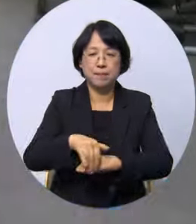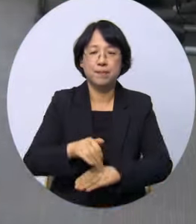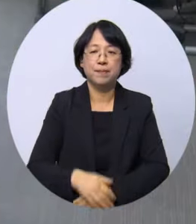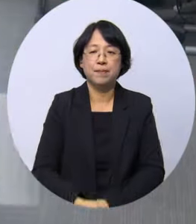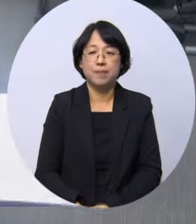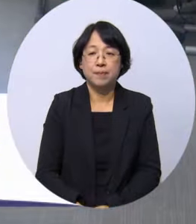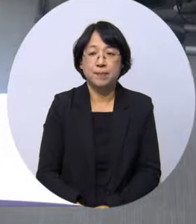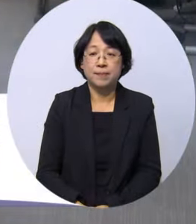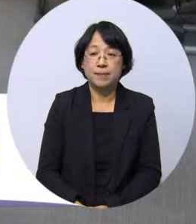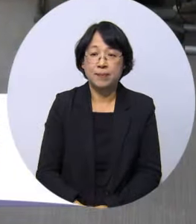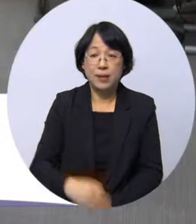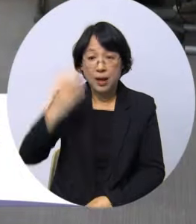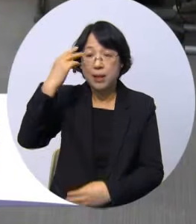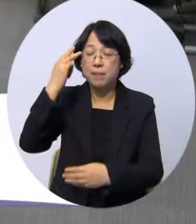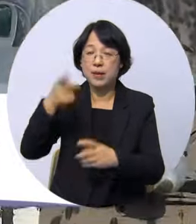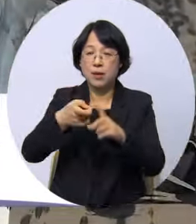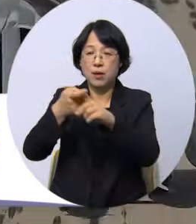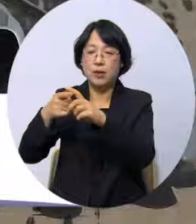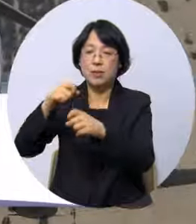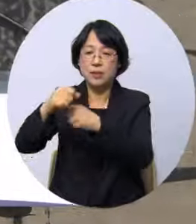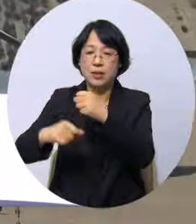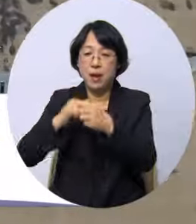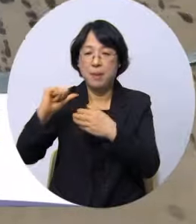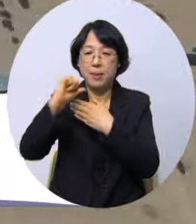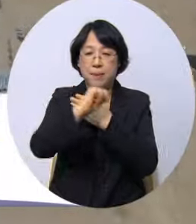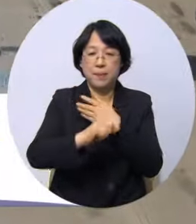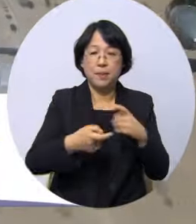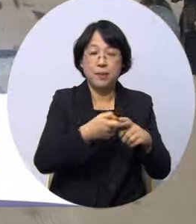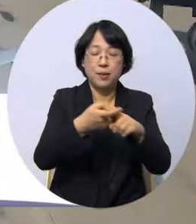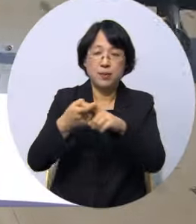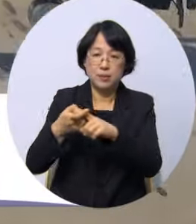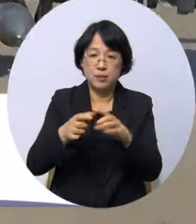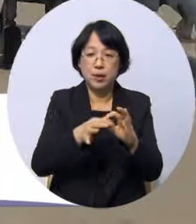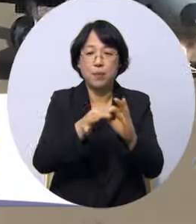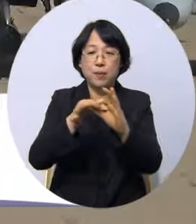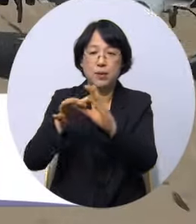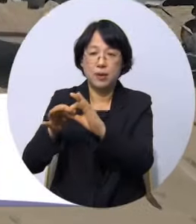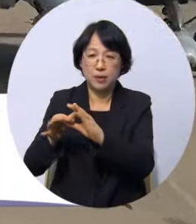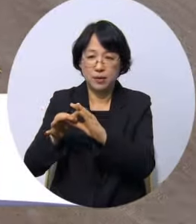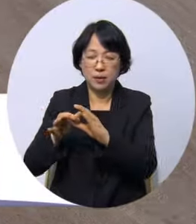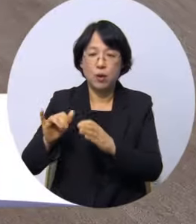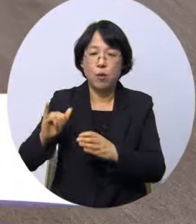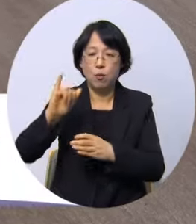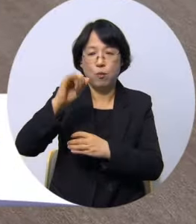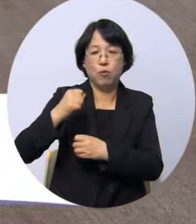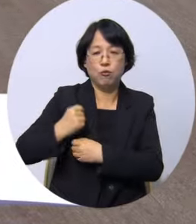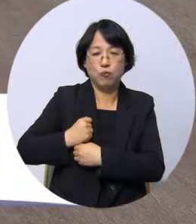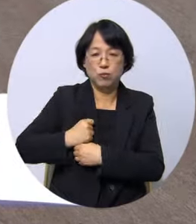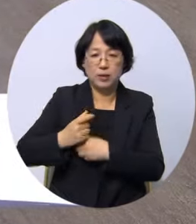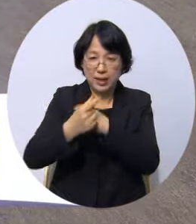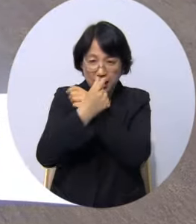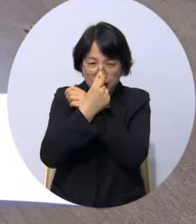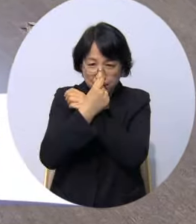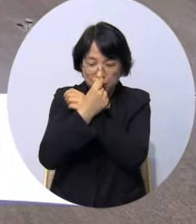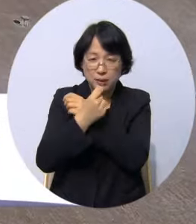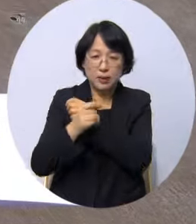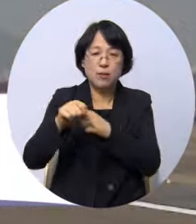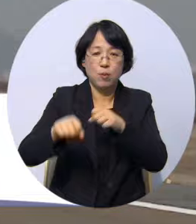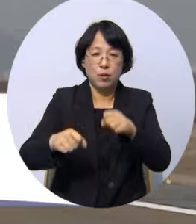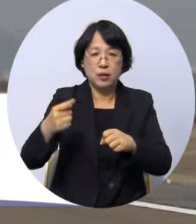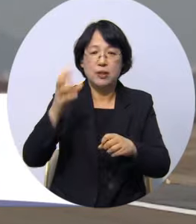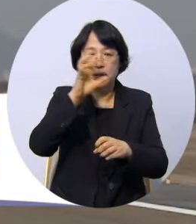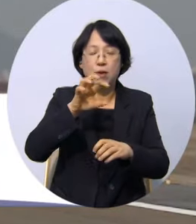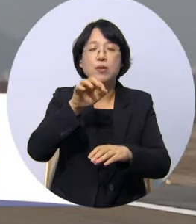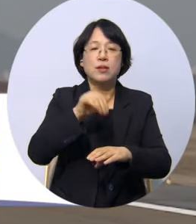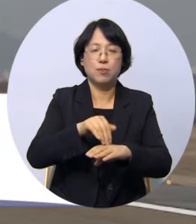나가겠다는 한미연합 자유의 방패 연습과 연계된 공군의 엘리펀트 워크 훈련이 오늘 됐습니다 한국공군이